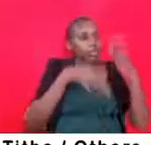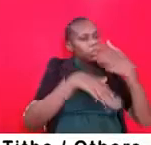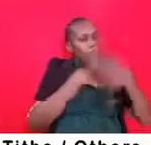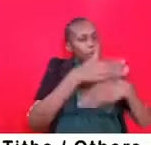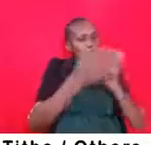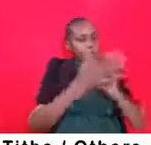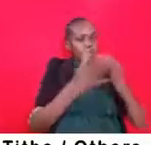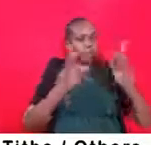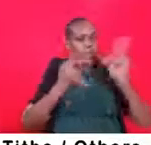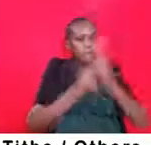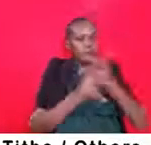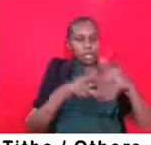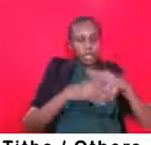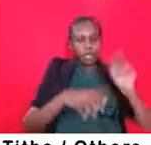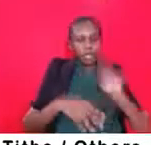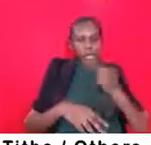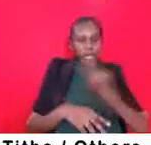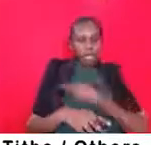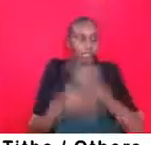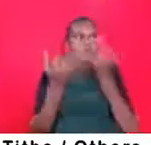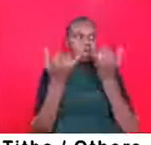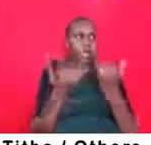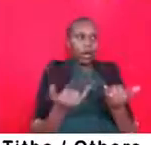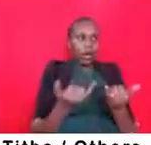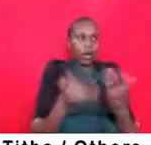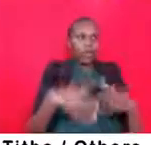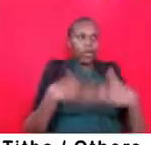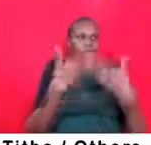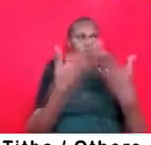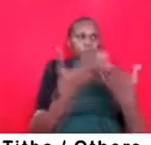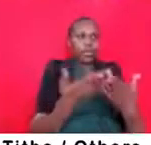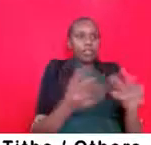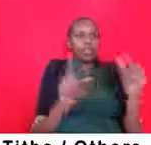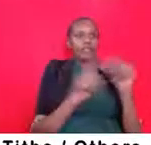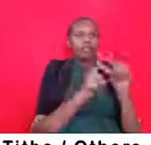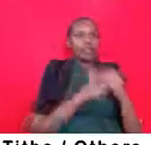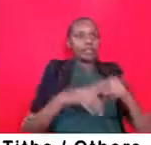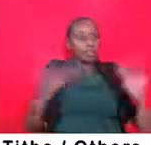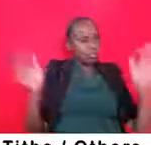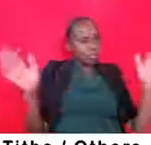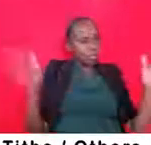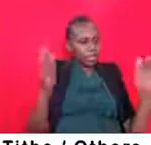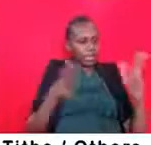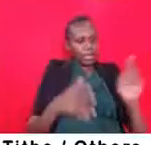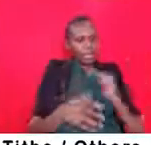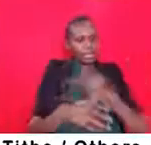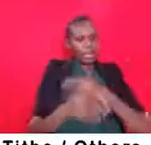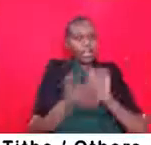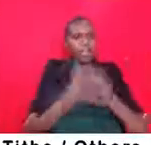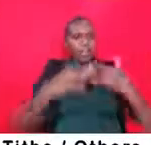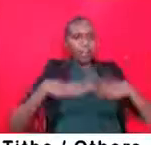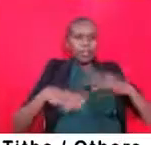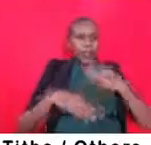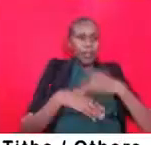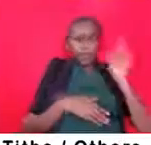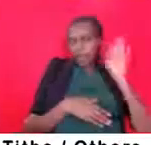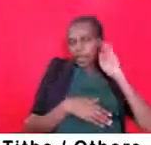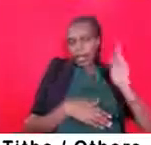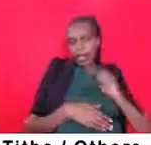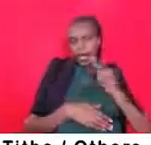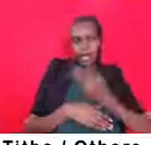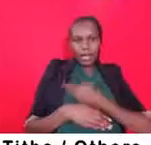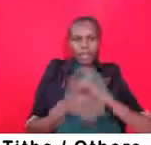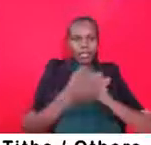umeweka ndani yetu. Sasa patia maneno yetu nguvu ili wale wote ambao watakao tusikiza